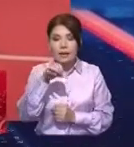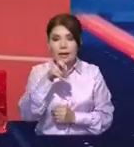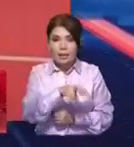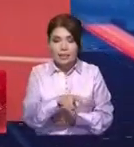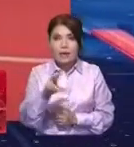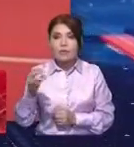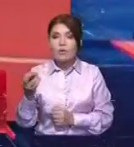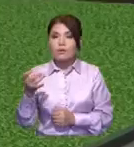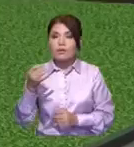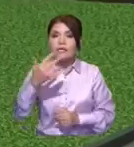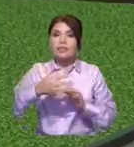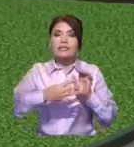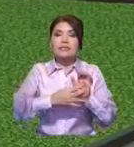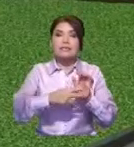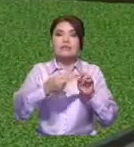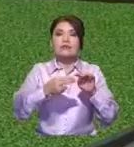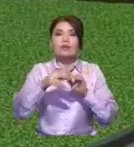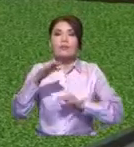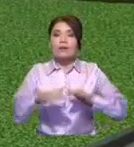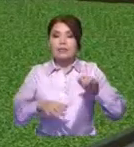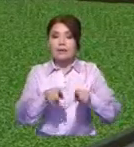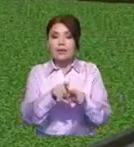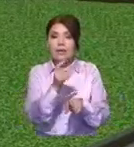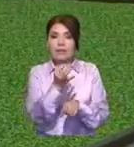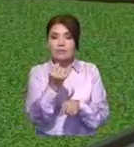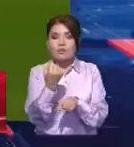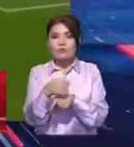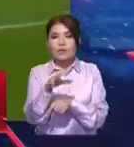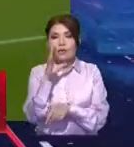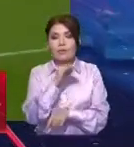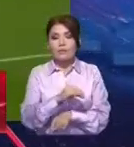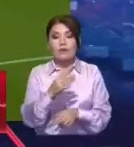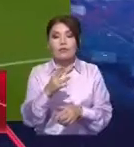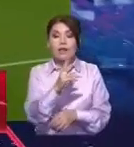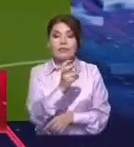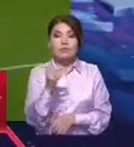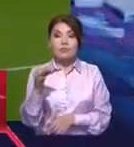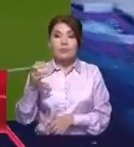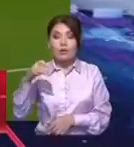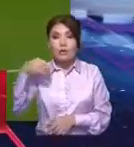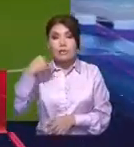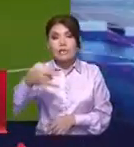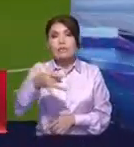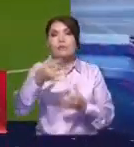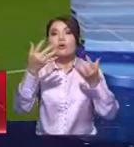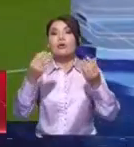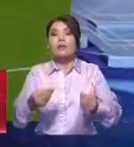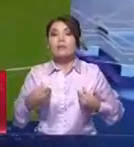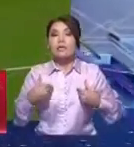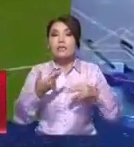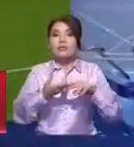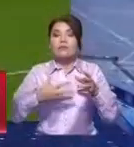Науатбек 48 келіге дейінгі санатта пара Азиада чемпионы атанды. Қасым Жомарт Тоқаев республика күні қарсаңында